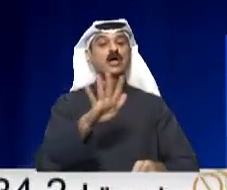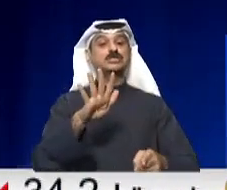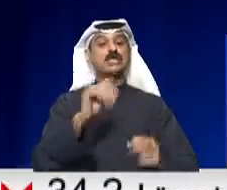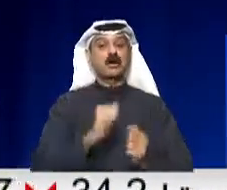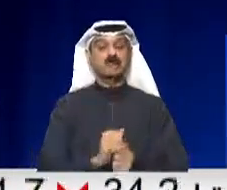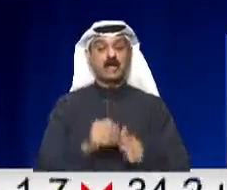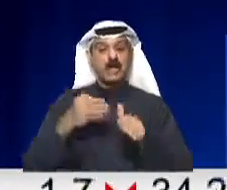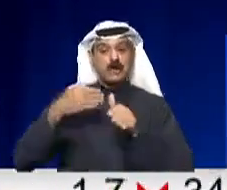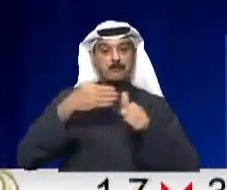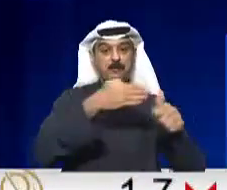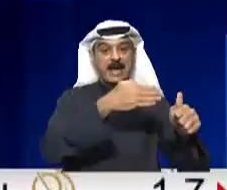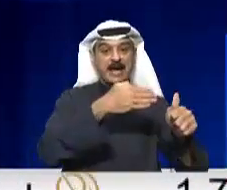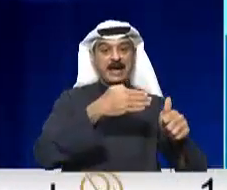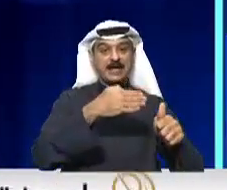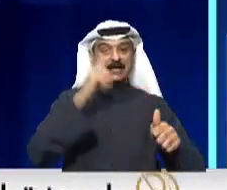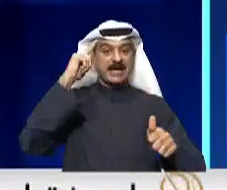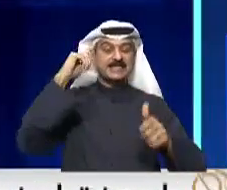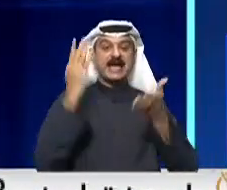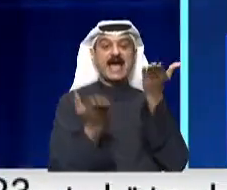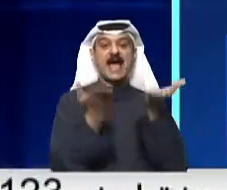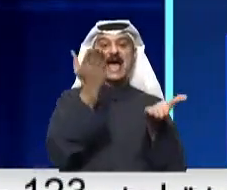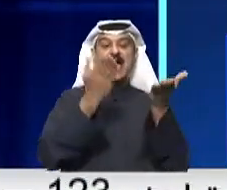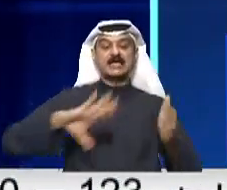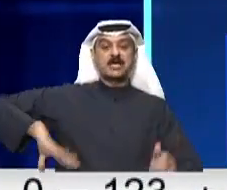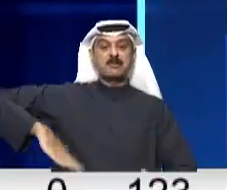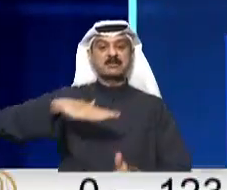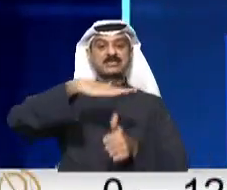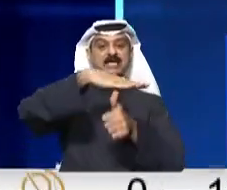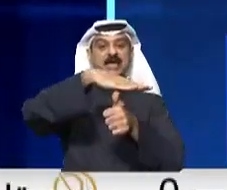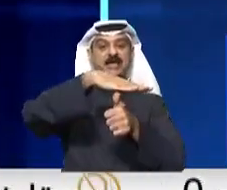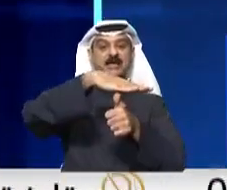القيادة الحكيمة لحضرة صاحب السمو